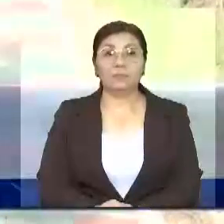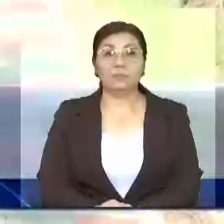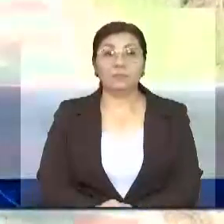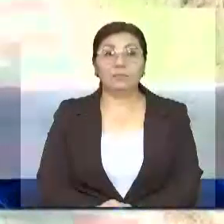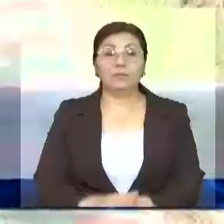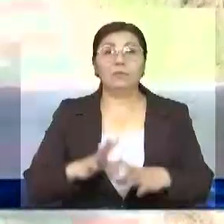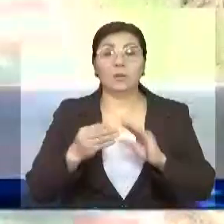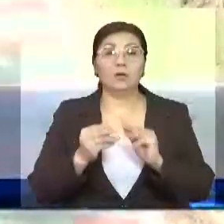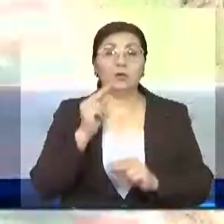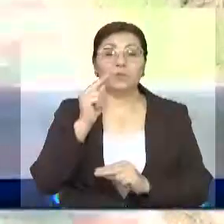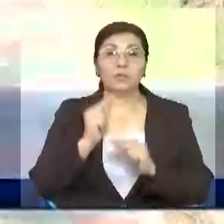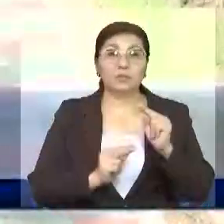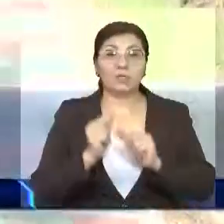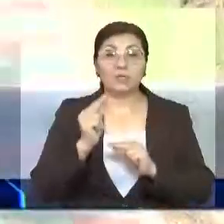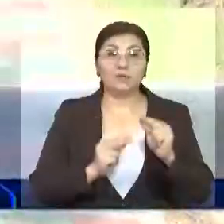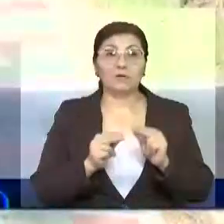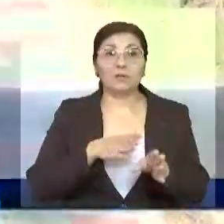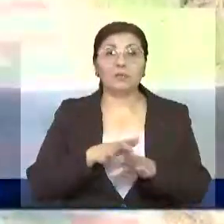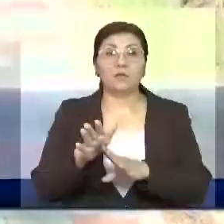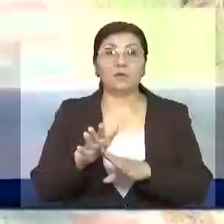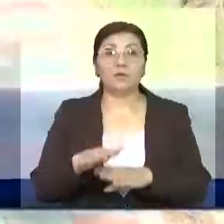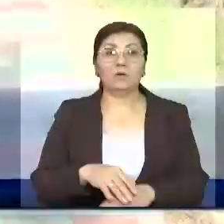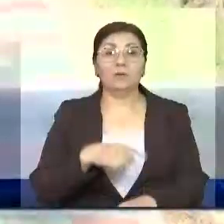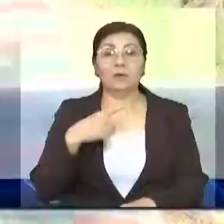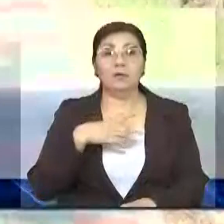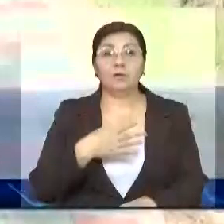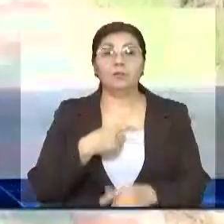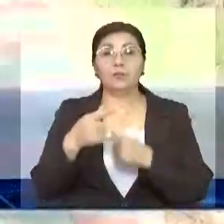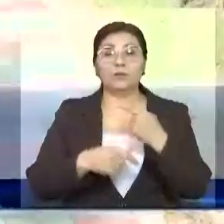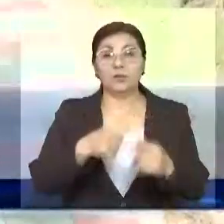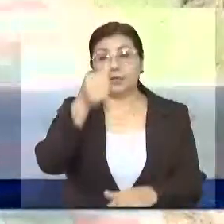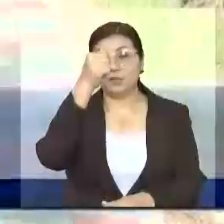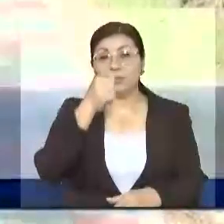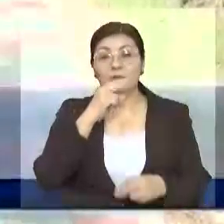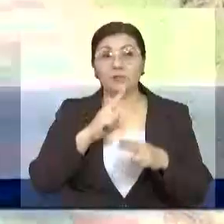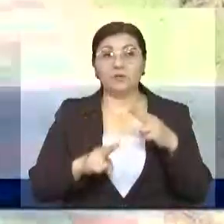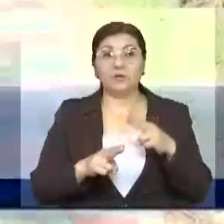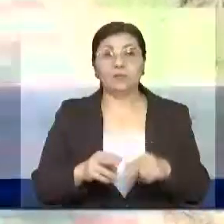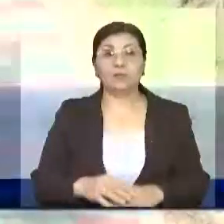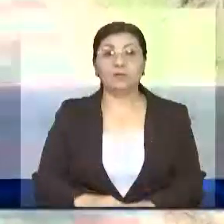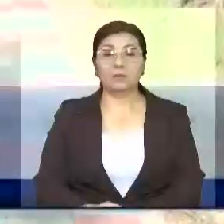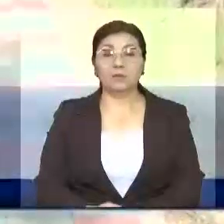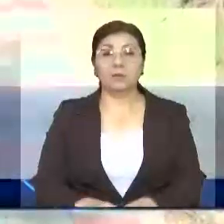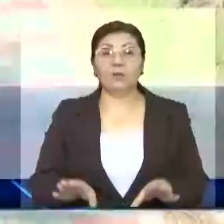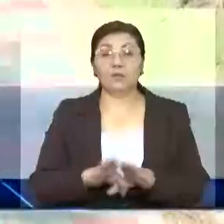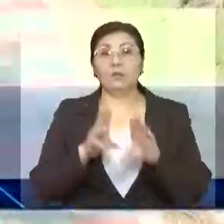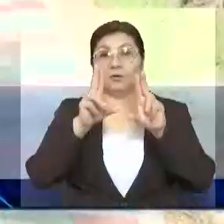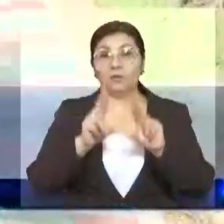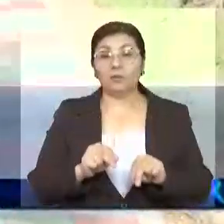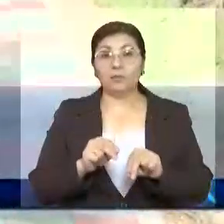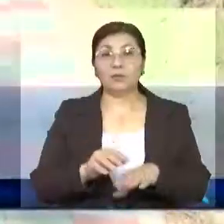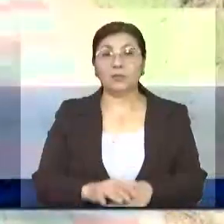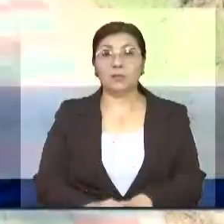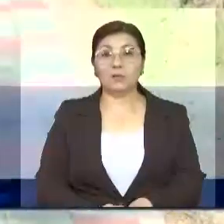общее строительство реализация говорят что через месяц закончится подрядчики такое обещание